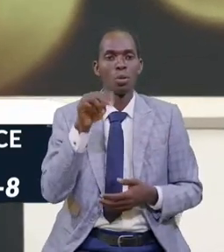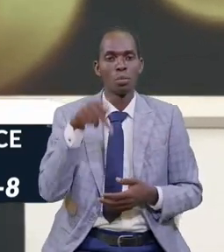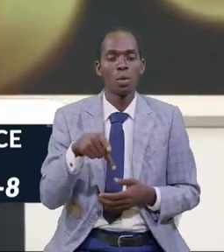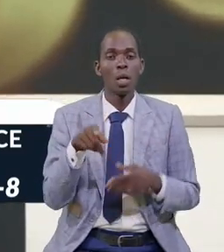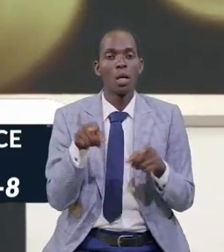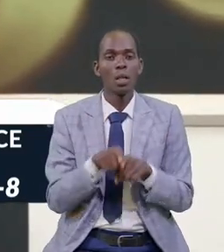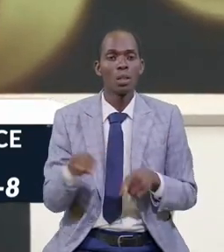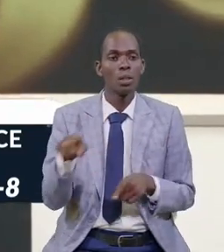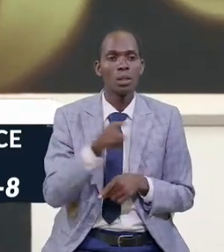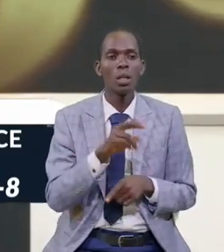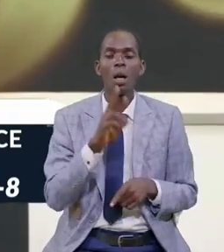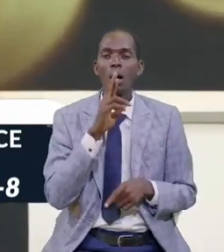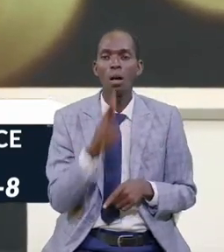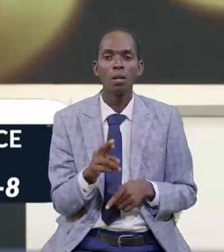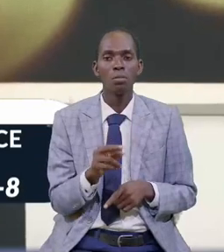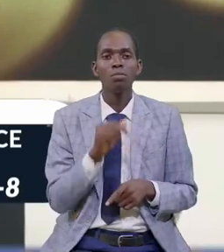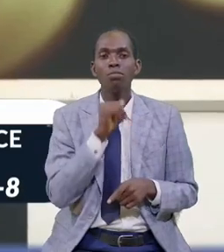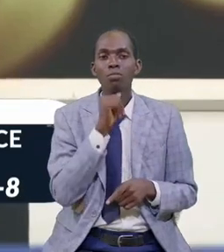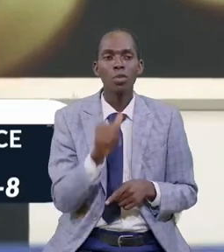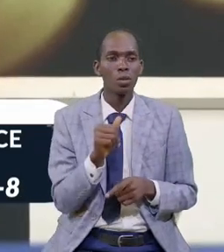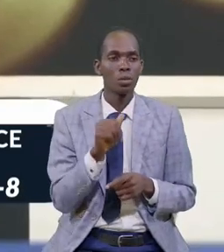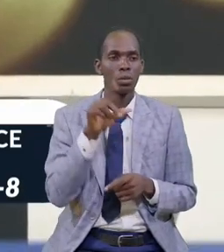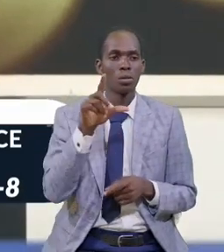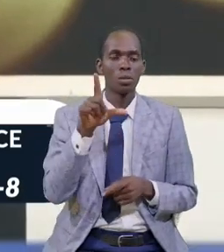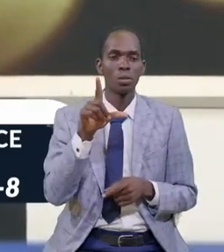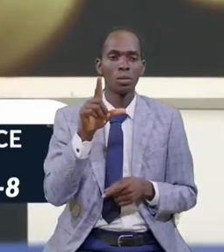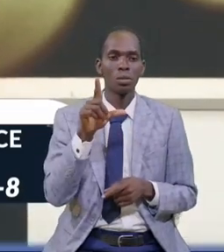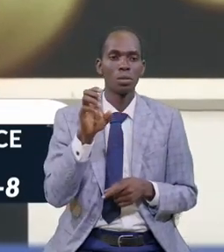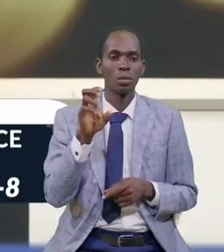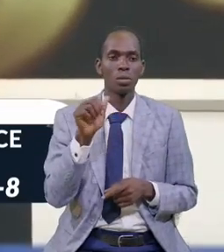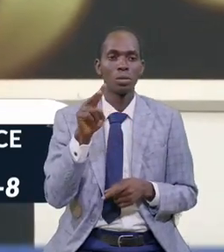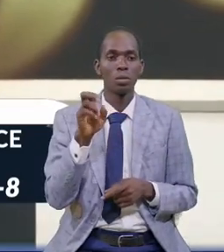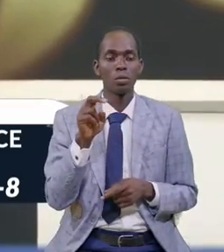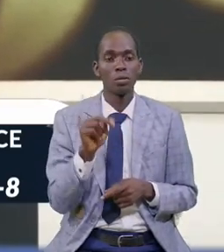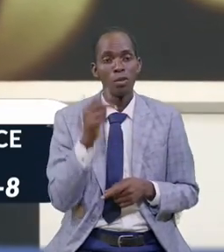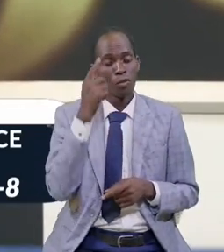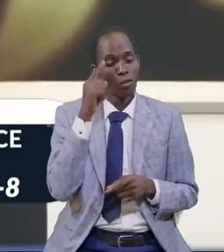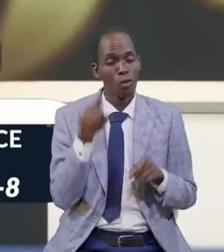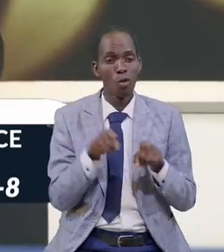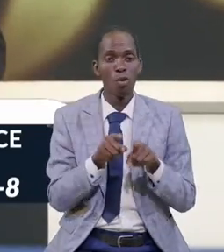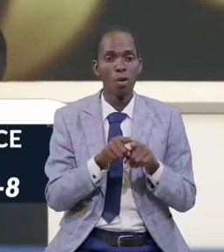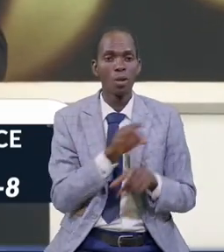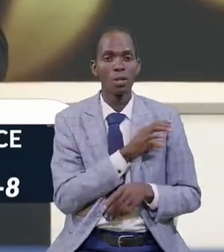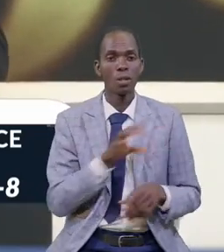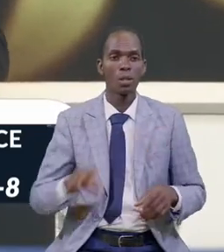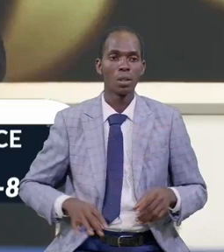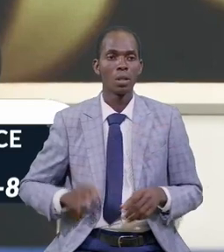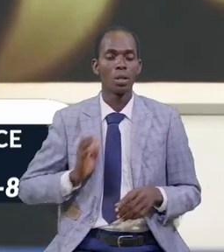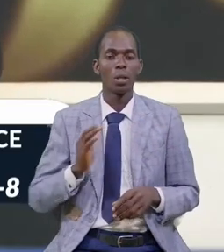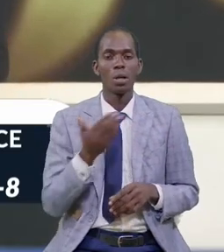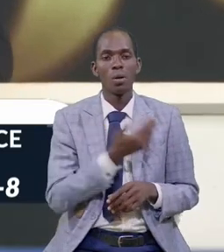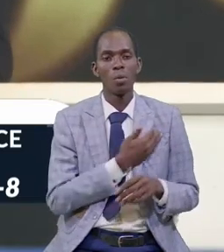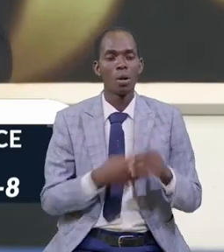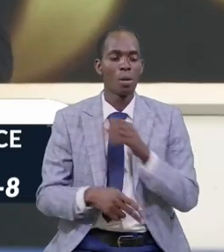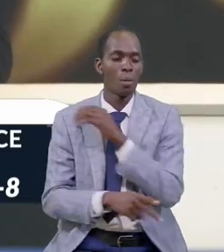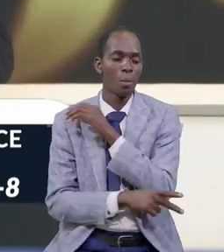vous êtes sans leevin qu'à Christ notre Pâque le Messie